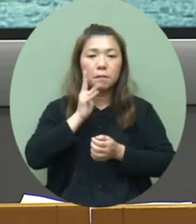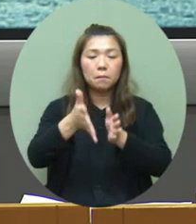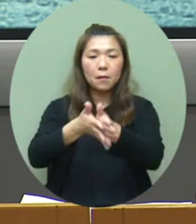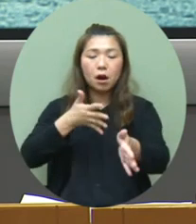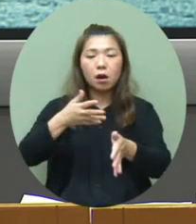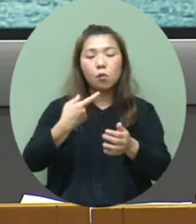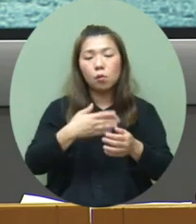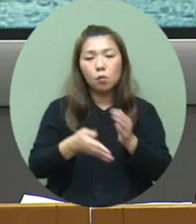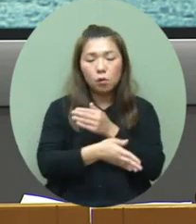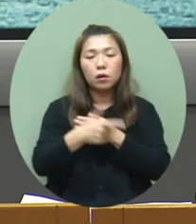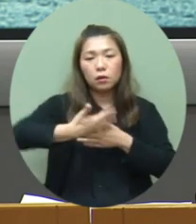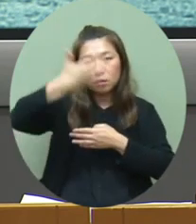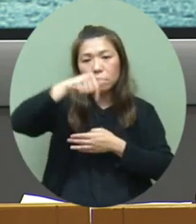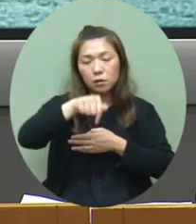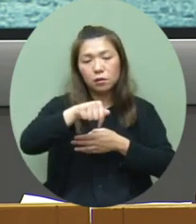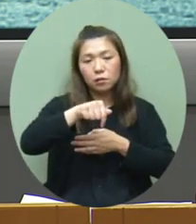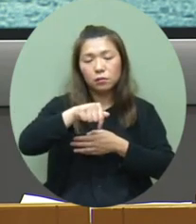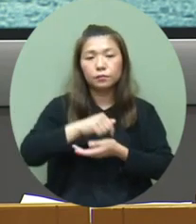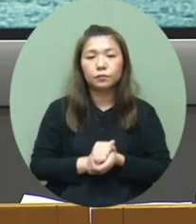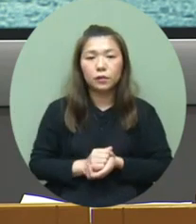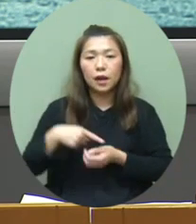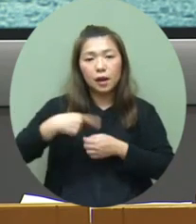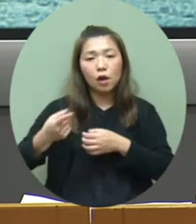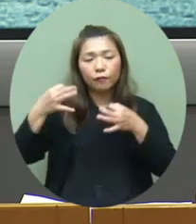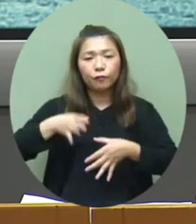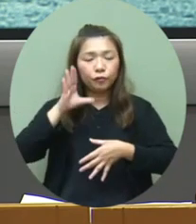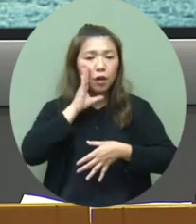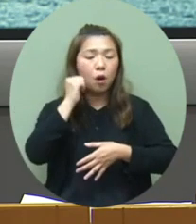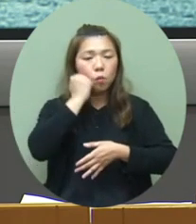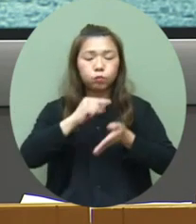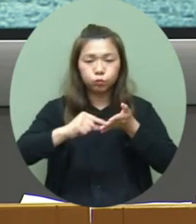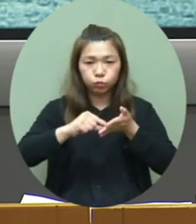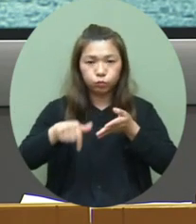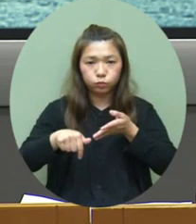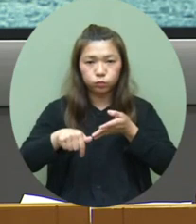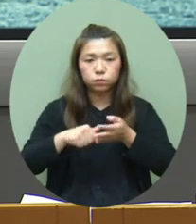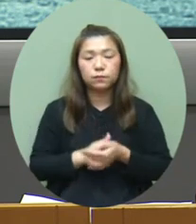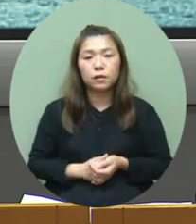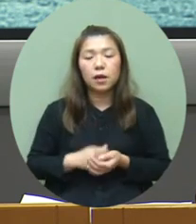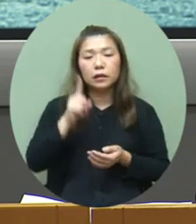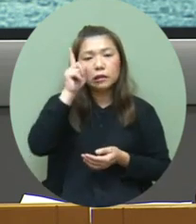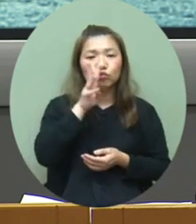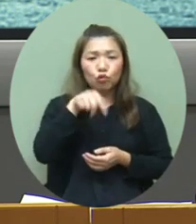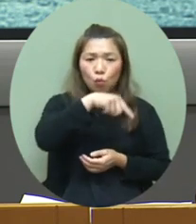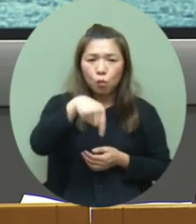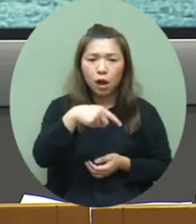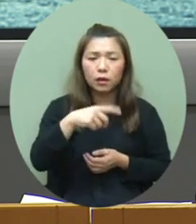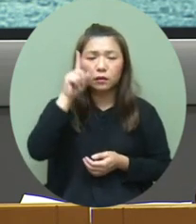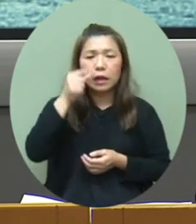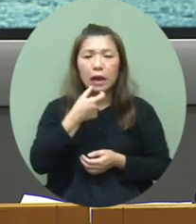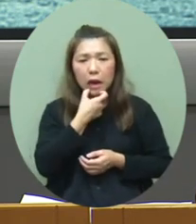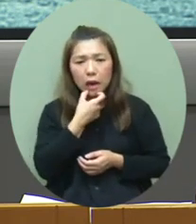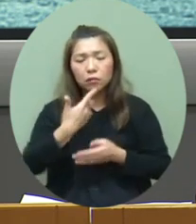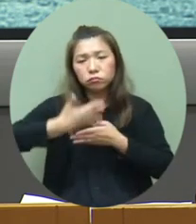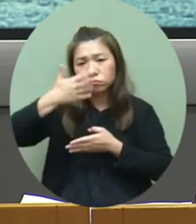銀樓啦。同埋頭先我講嘅富泰護理安老院啦，天水圍天喜街嘅天麗